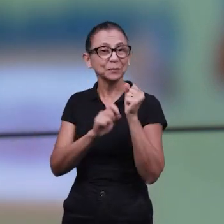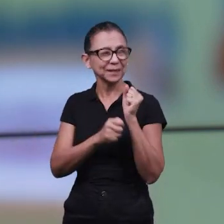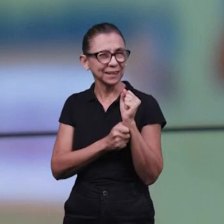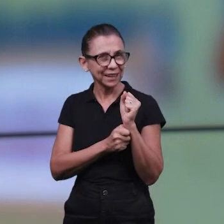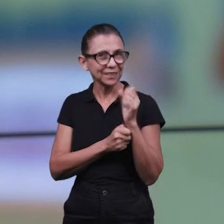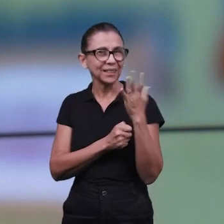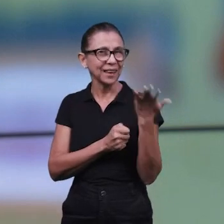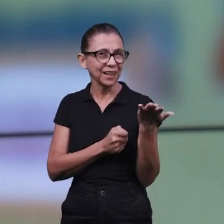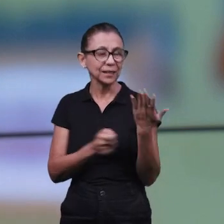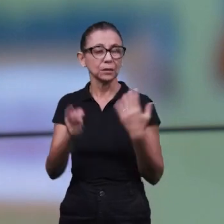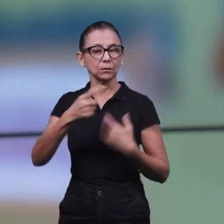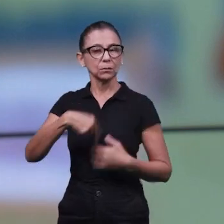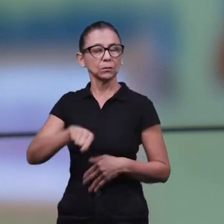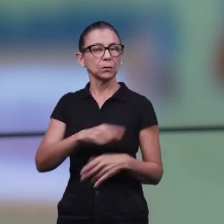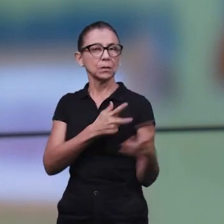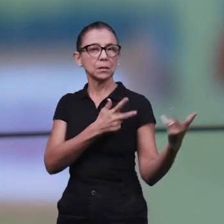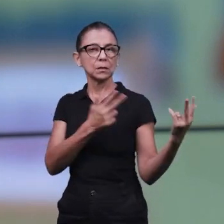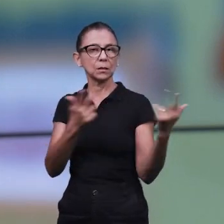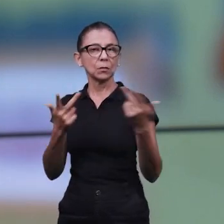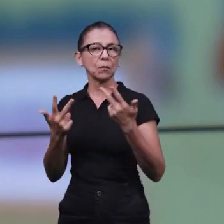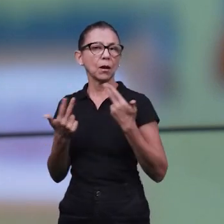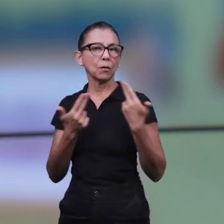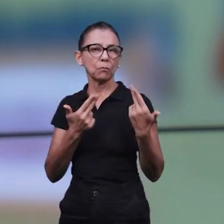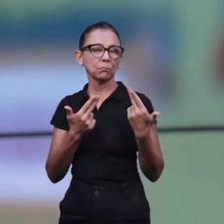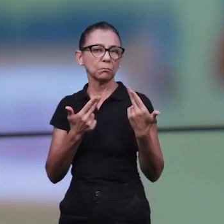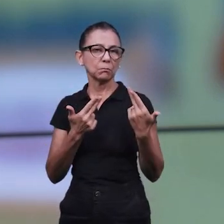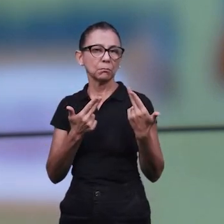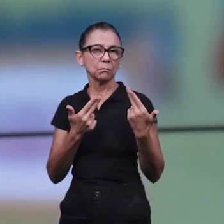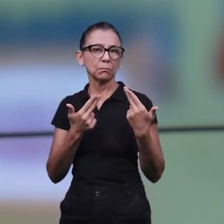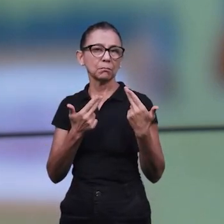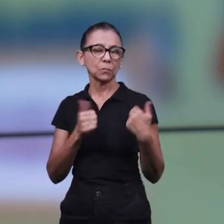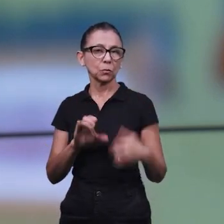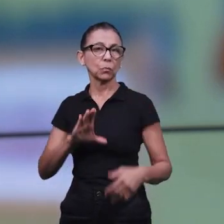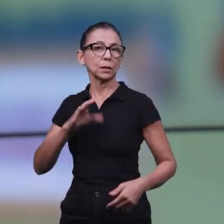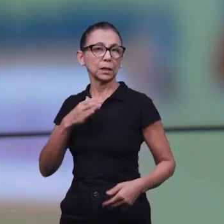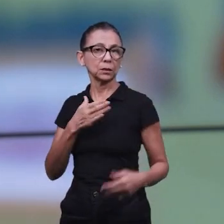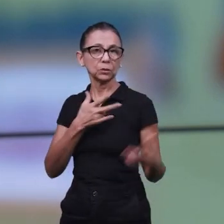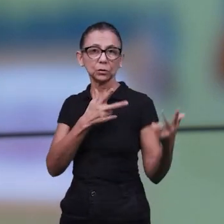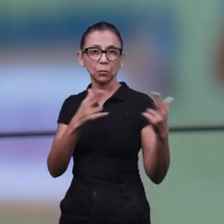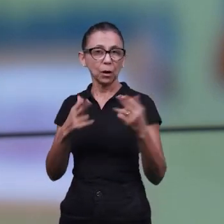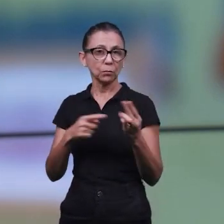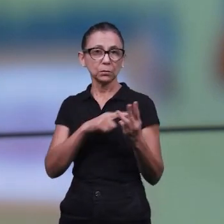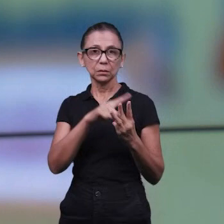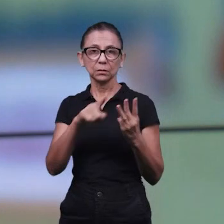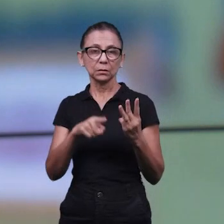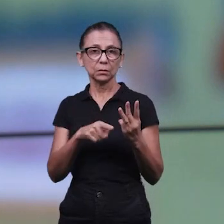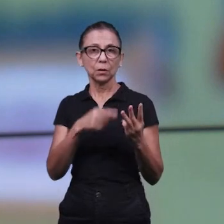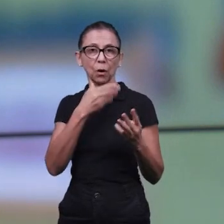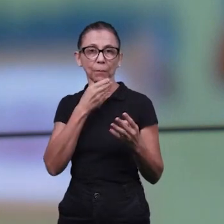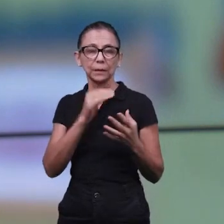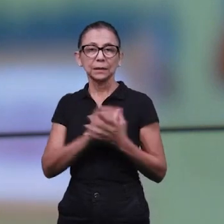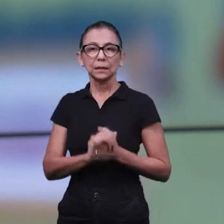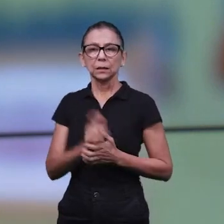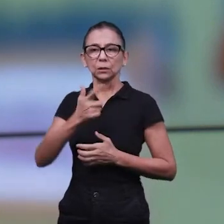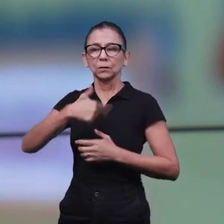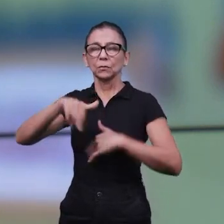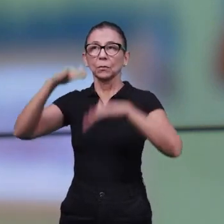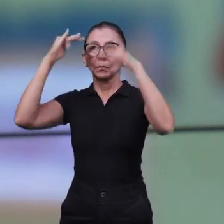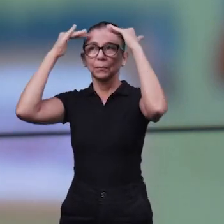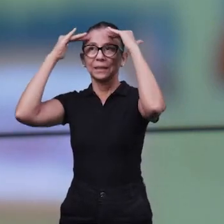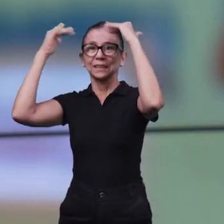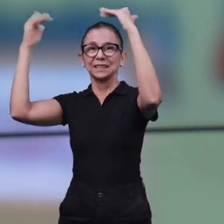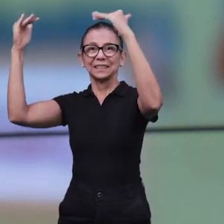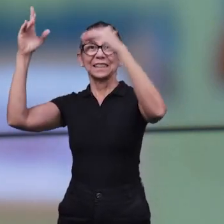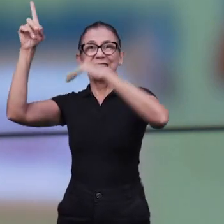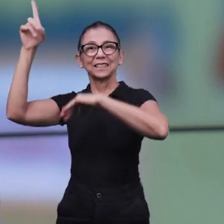qui voulons être vaillants dans l'œuvre de Dieu, nous allons être obéissants à notre roi qui est Jésus.